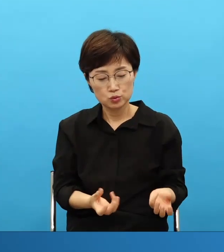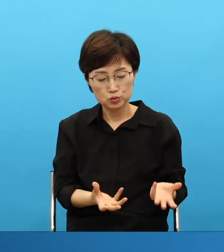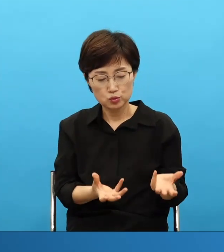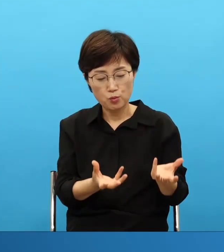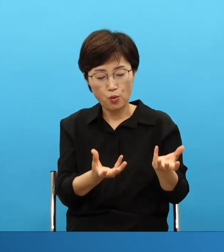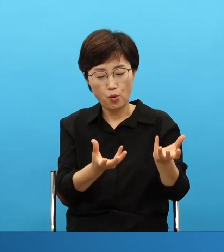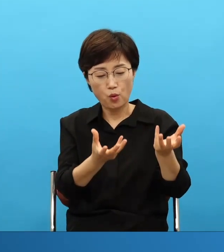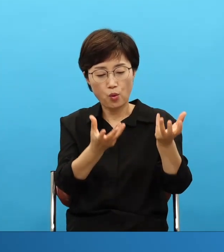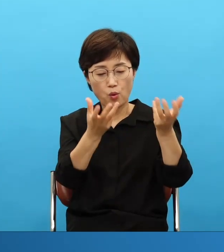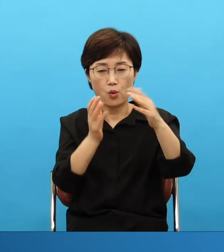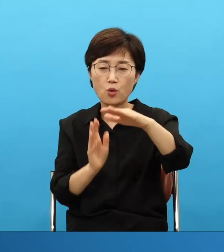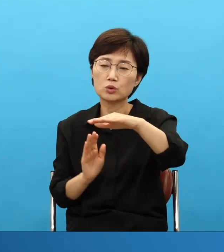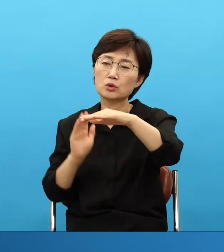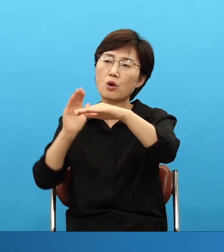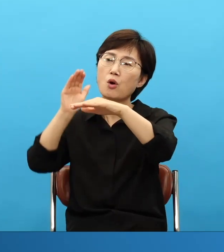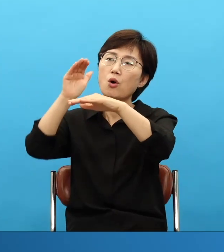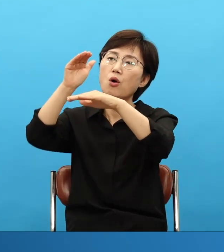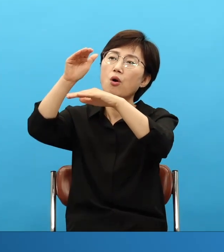태를